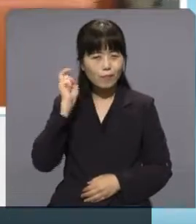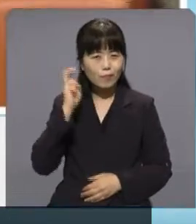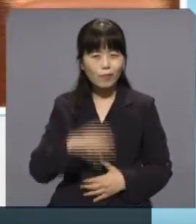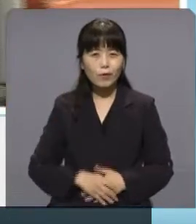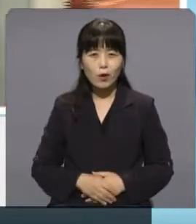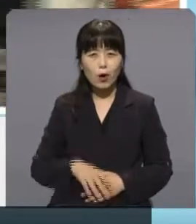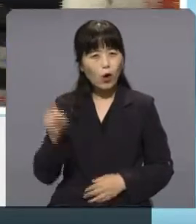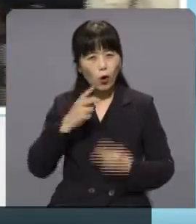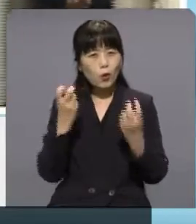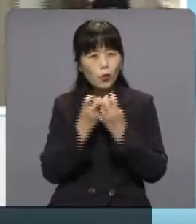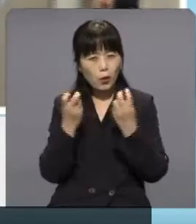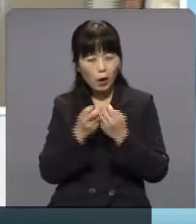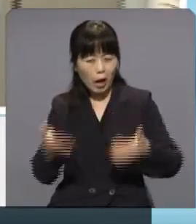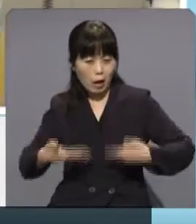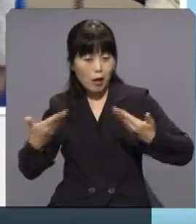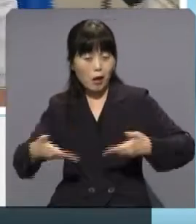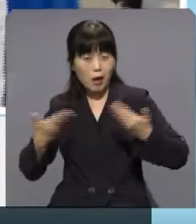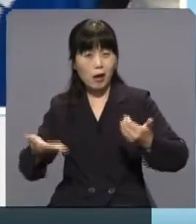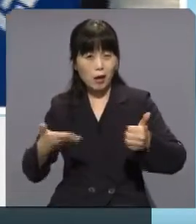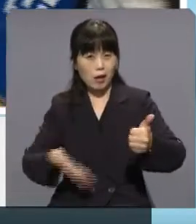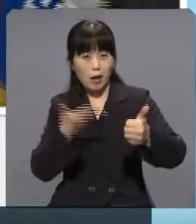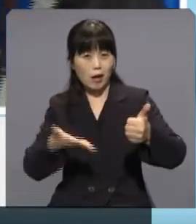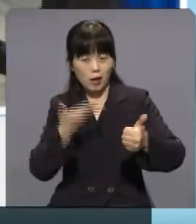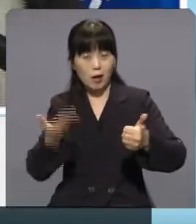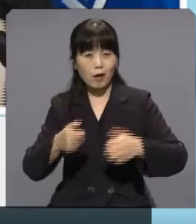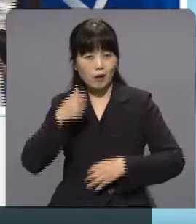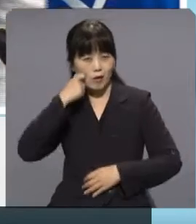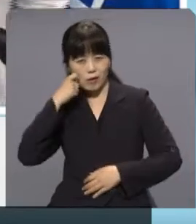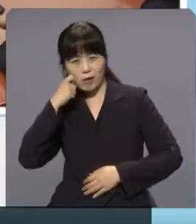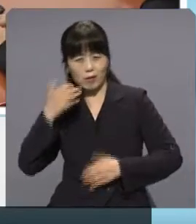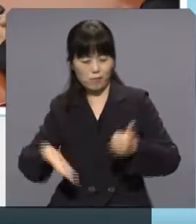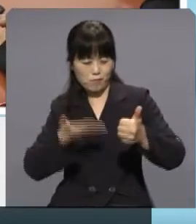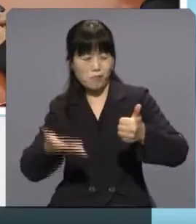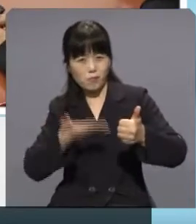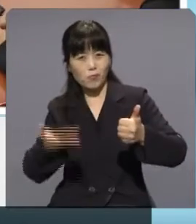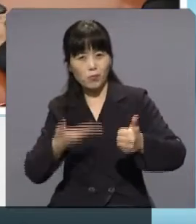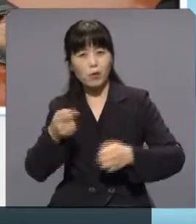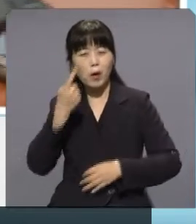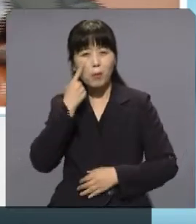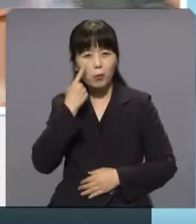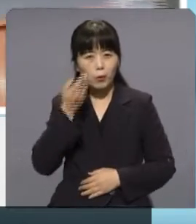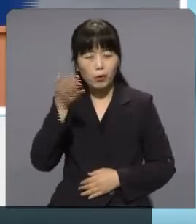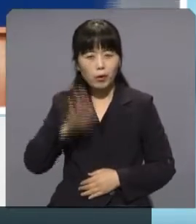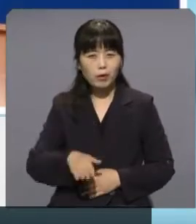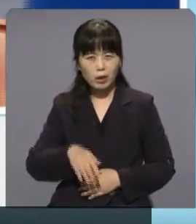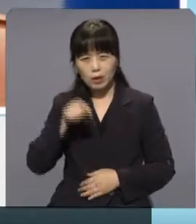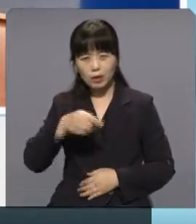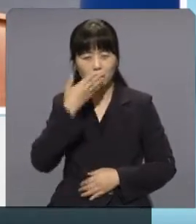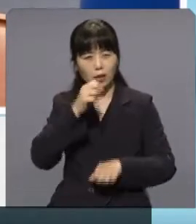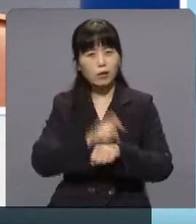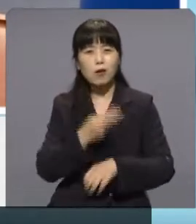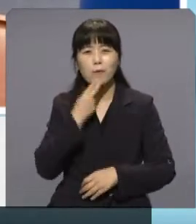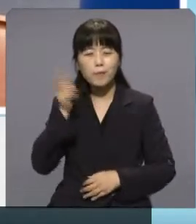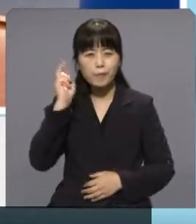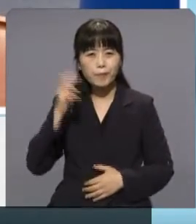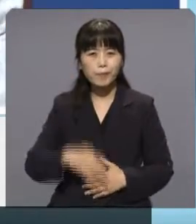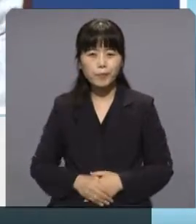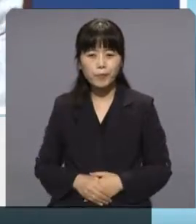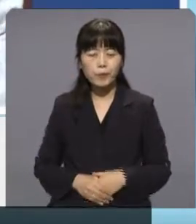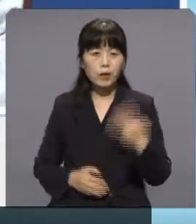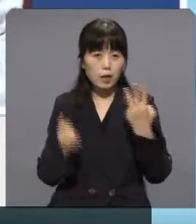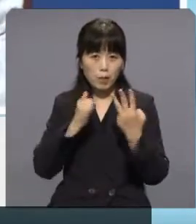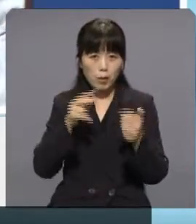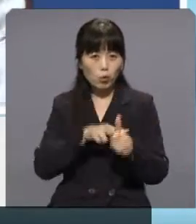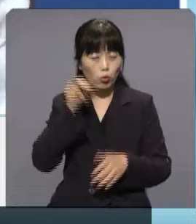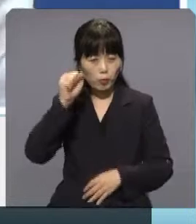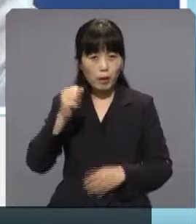어떻게든 좀 불을 지펴보려고 하는 거죠. 좀 그렇죠. 이렇게 흥행을 만들어 보려는 시도라고 네. 보여지는데 그럴 가능성은 좀 낮다고 봐요. 그리고 지금 세 명의 후보가